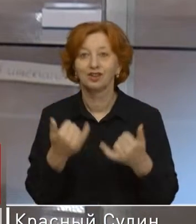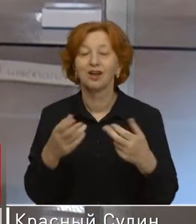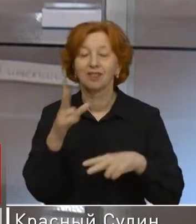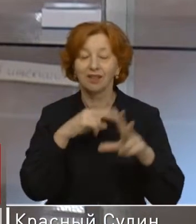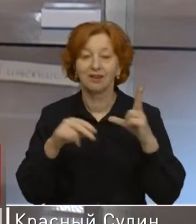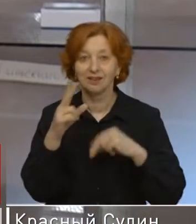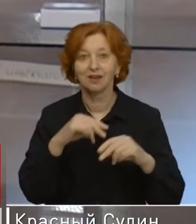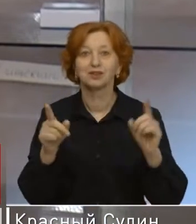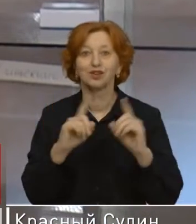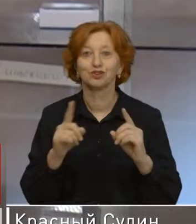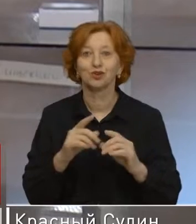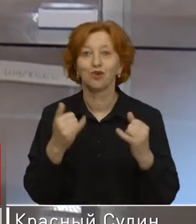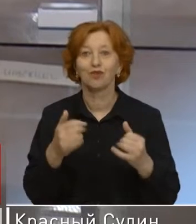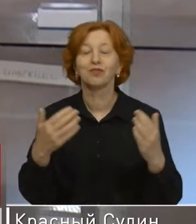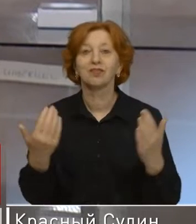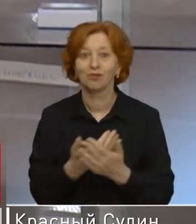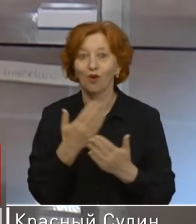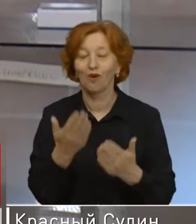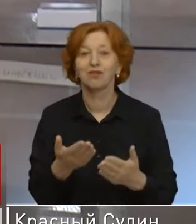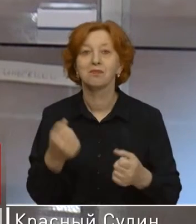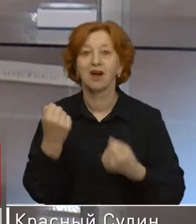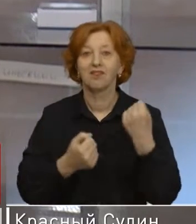что на таком